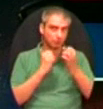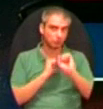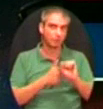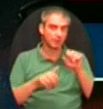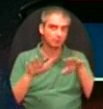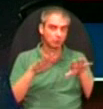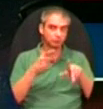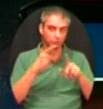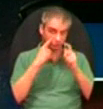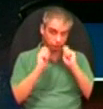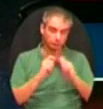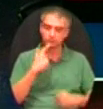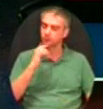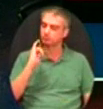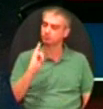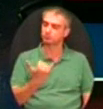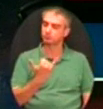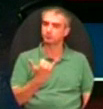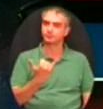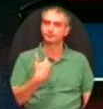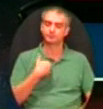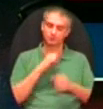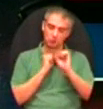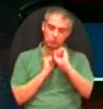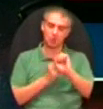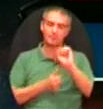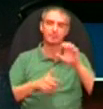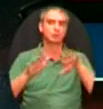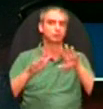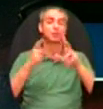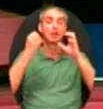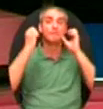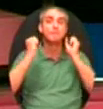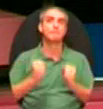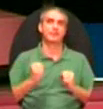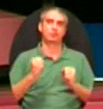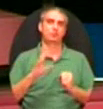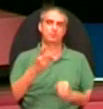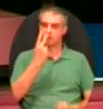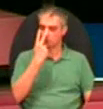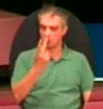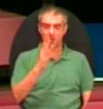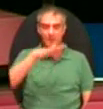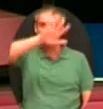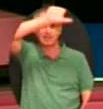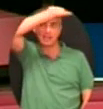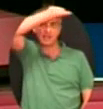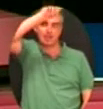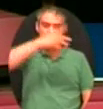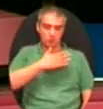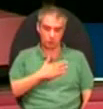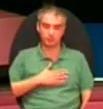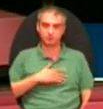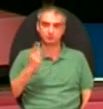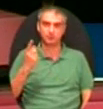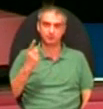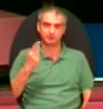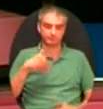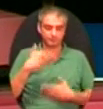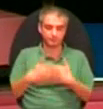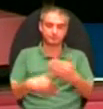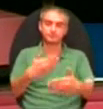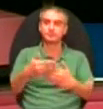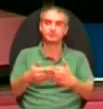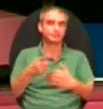בראש הממשלה, סומך עליו? חד משמעית. תומך בראש הממשלה, אין ספק, שכשאתה רואה לאן איראן הולכת במקום